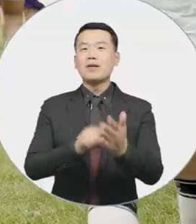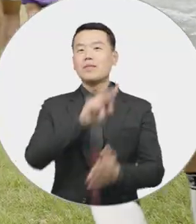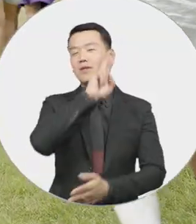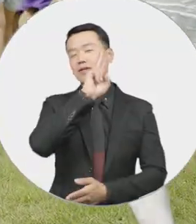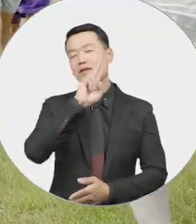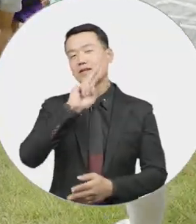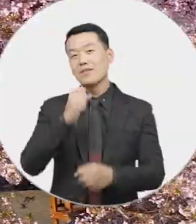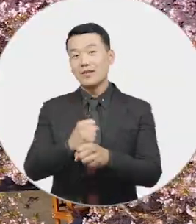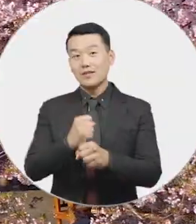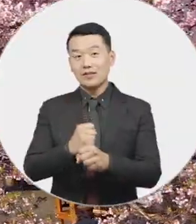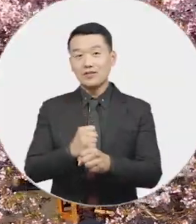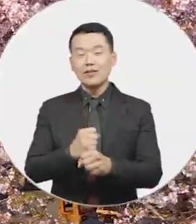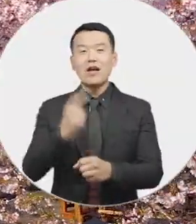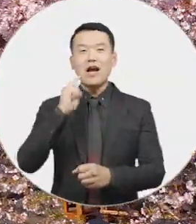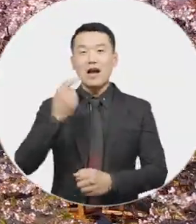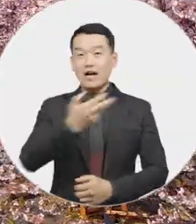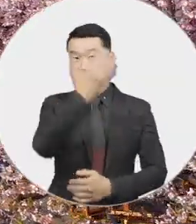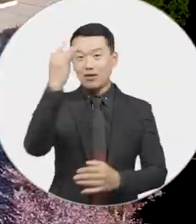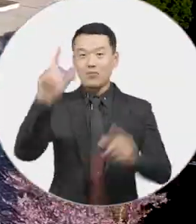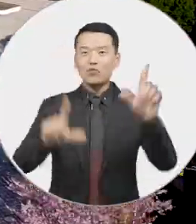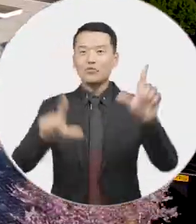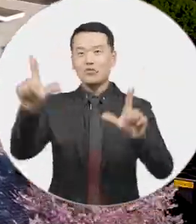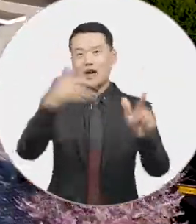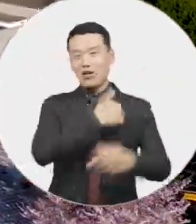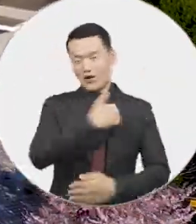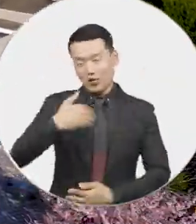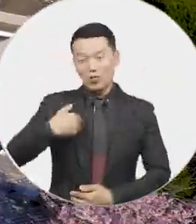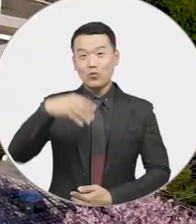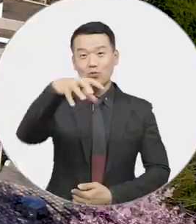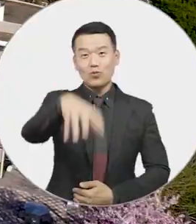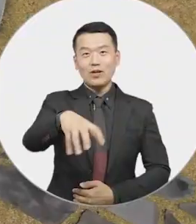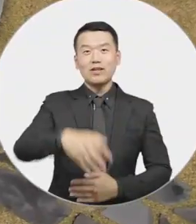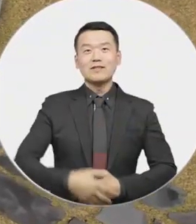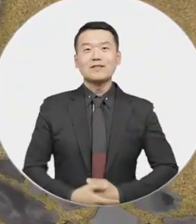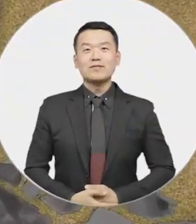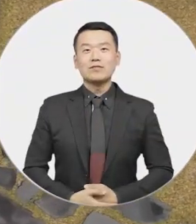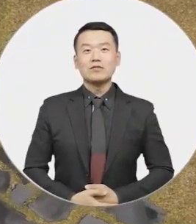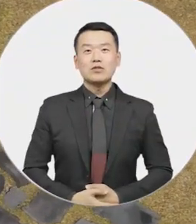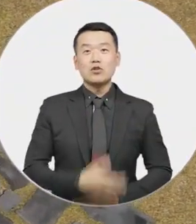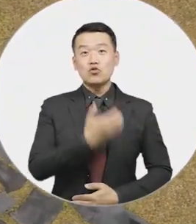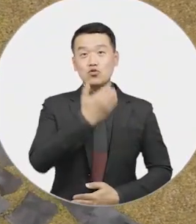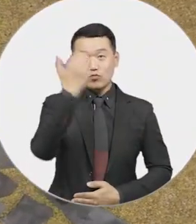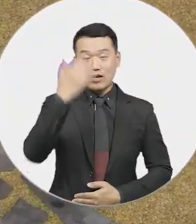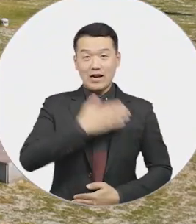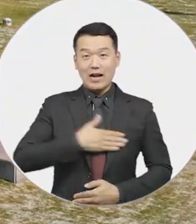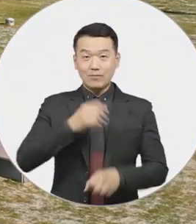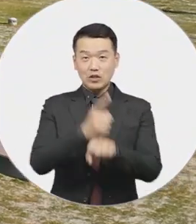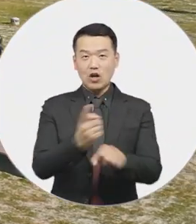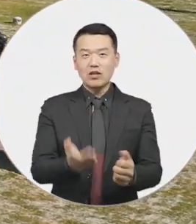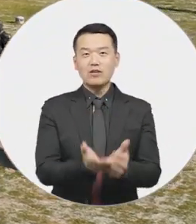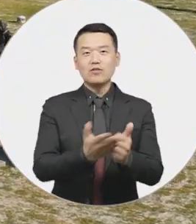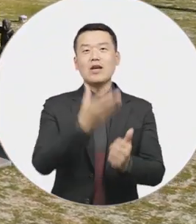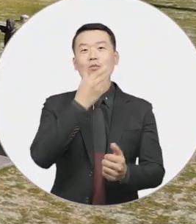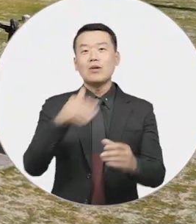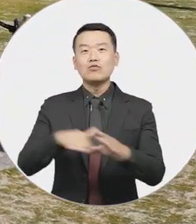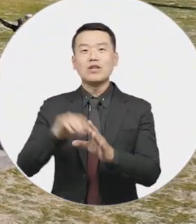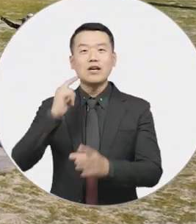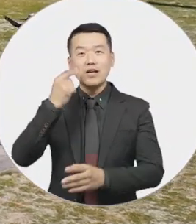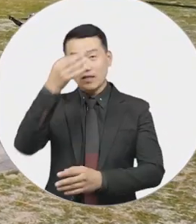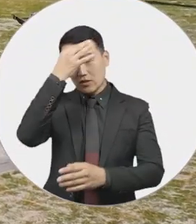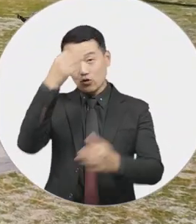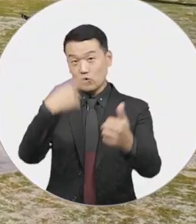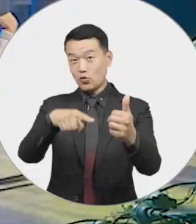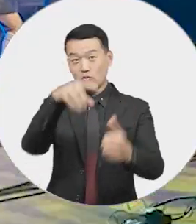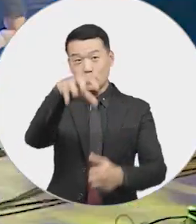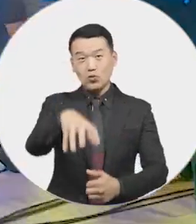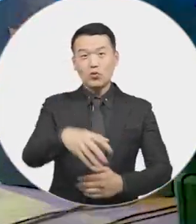마음을 편안하게 해주는 아름다운 풍경과 여유로운 공간. 꿈과 감성을 키우는 행복한 문화예술 교육이